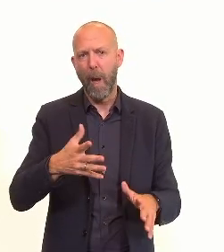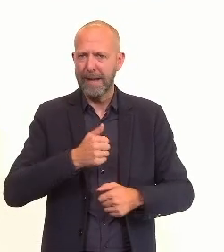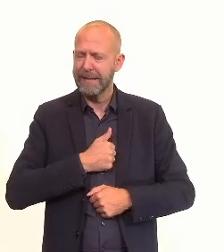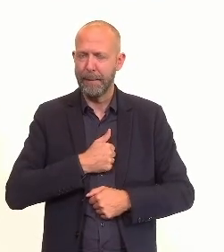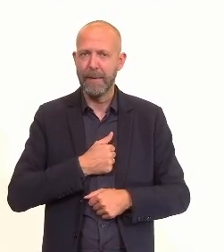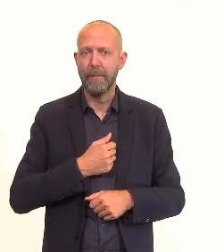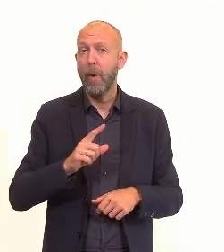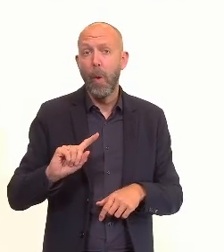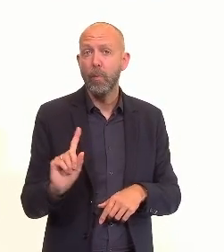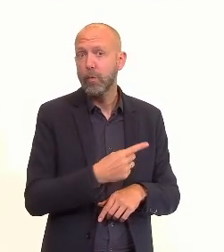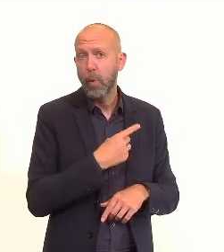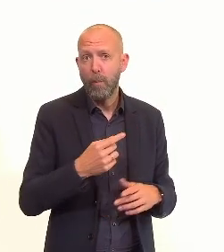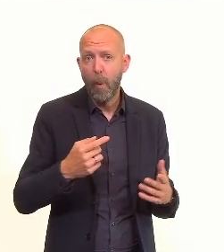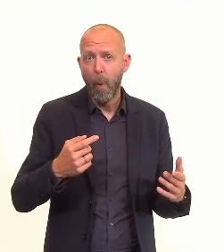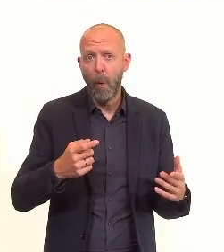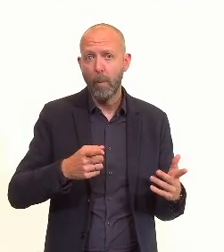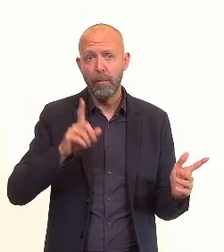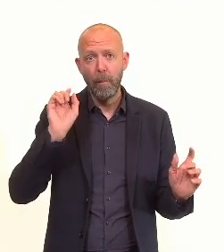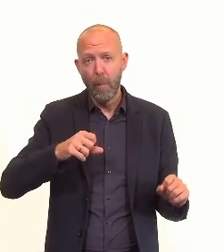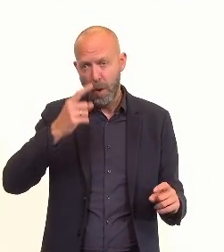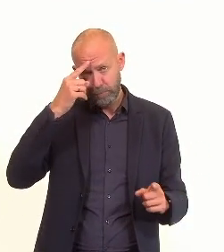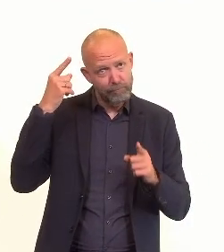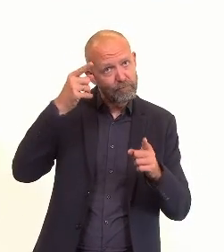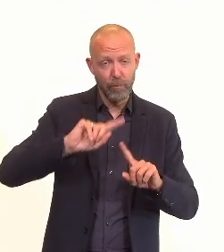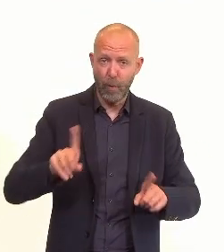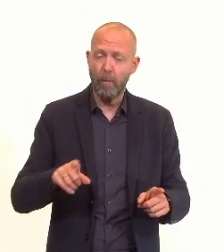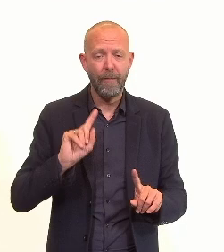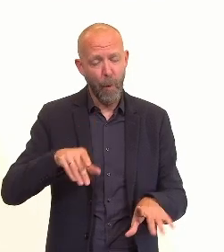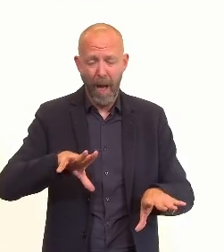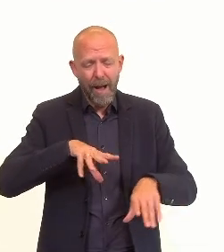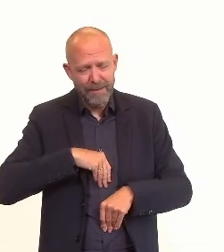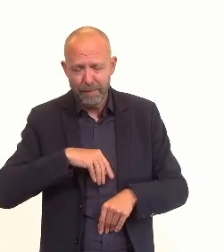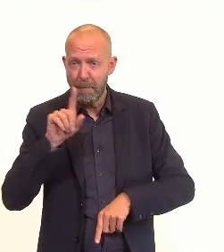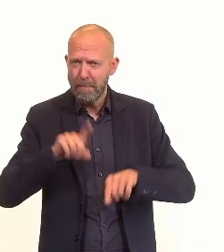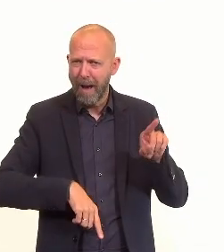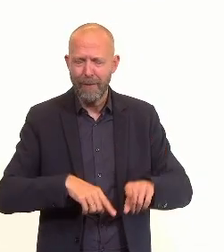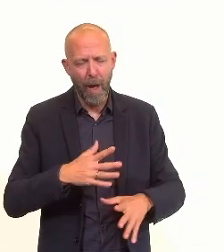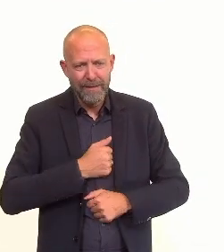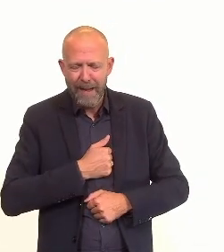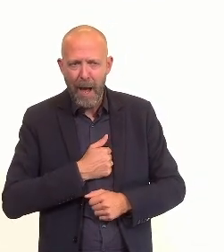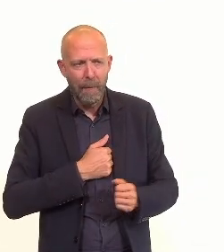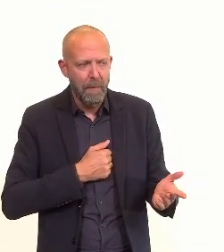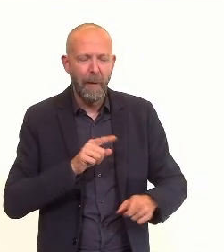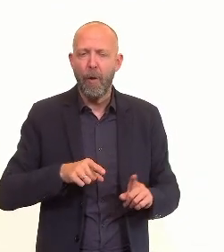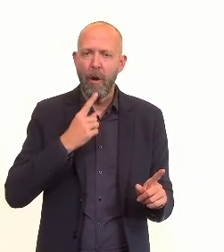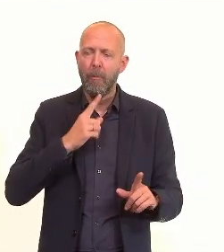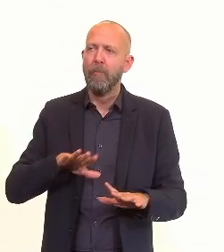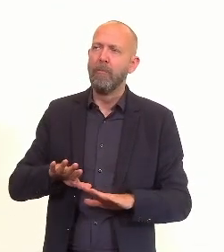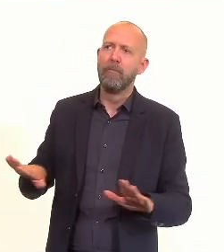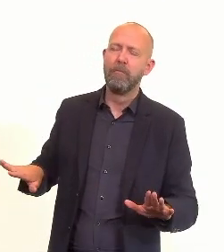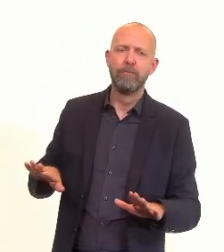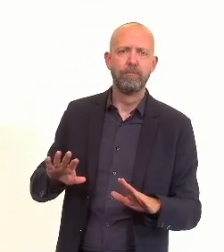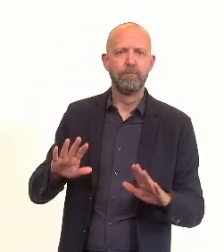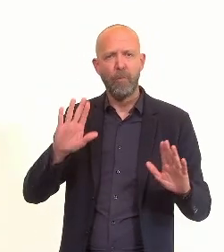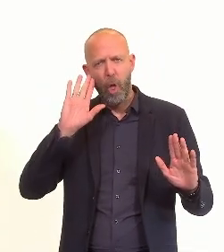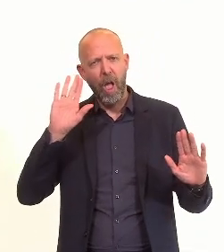les résidents sur certaines thématiques ne sont pas forcément formés à la gestion de projet. C'est des soignants, c'est des agents techniques, c'est des agents de